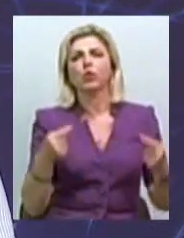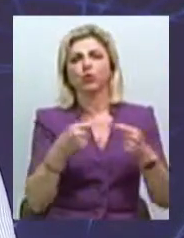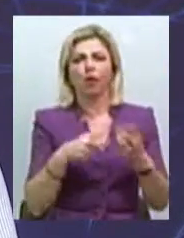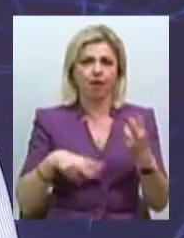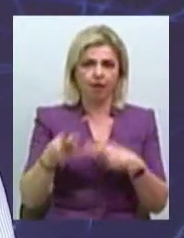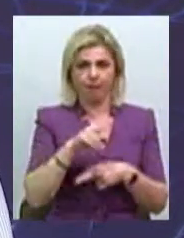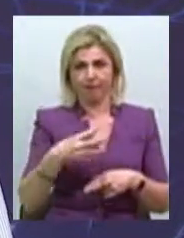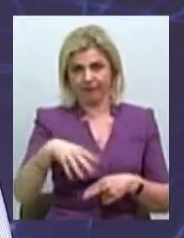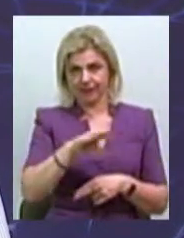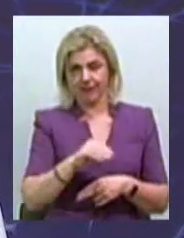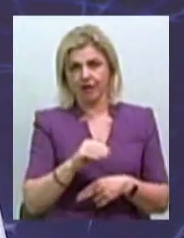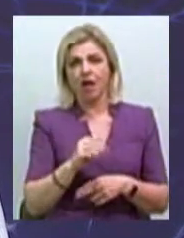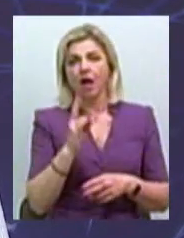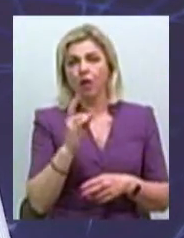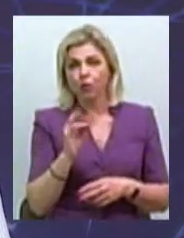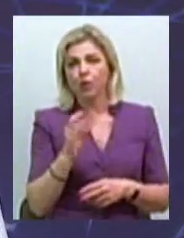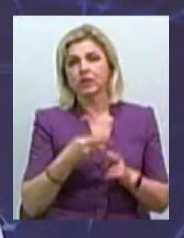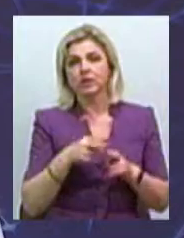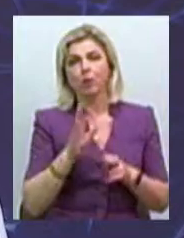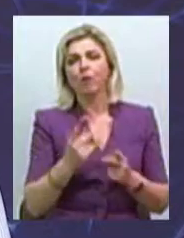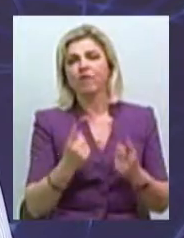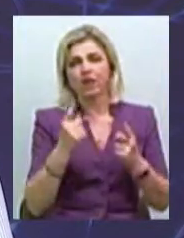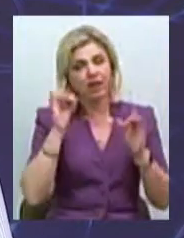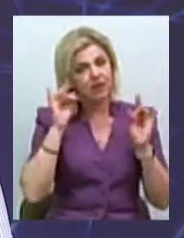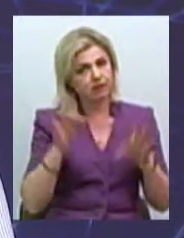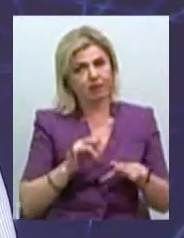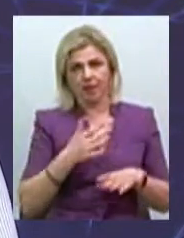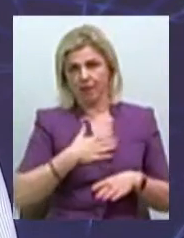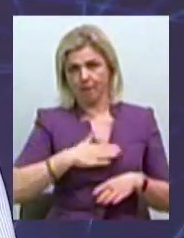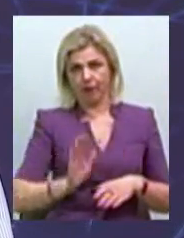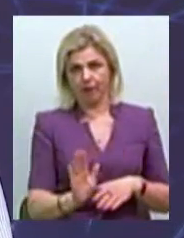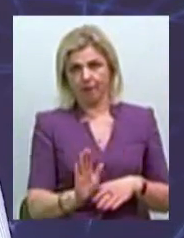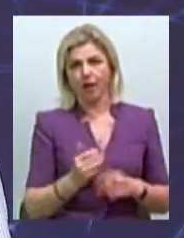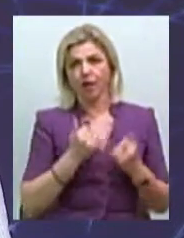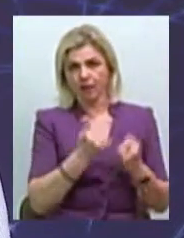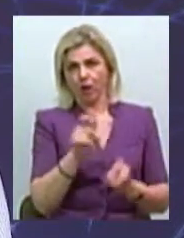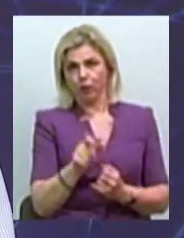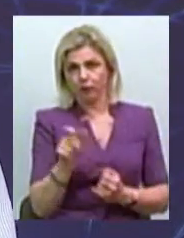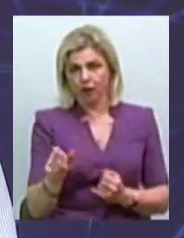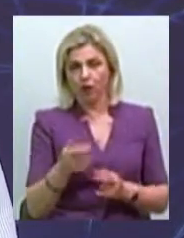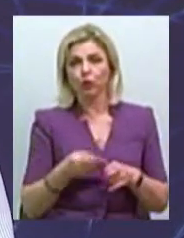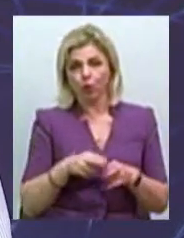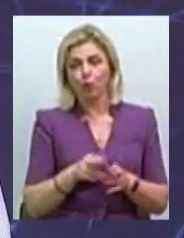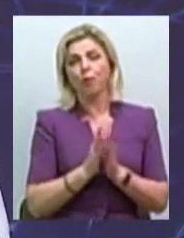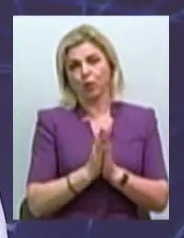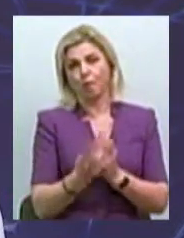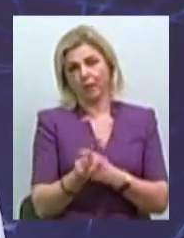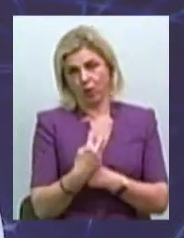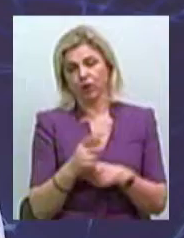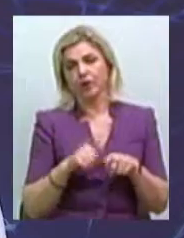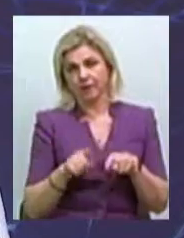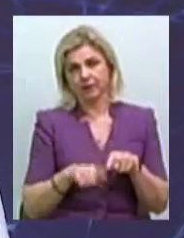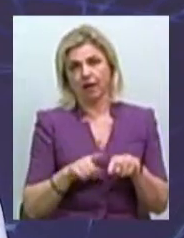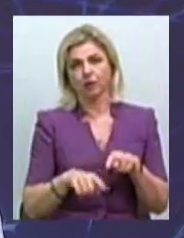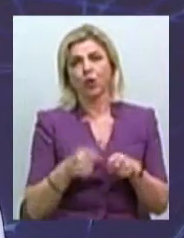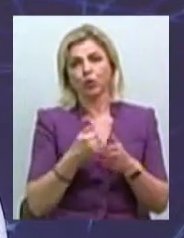але це буде дуже велика несподіванка і неприємність для абонента. Тому приходьте. Приходьте швиденько,